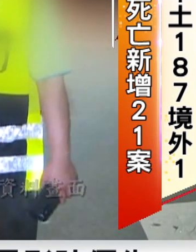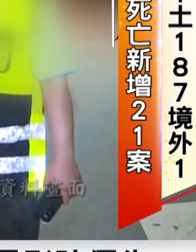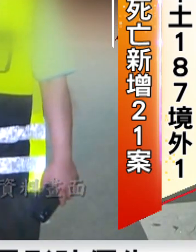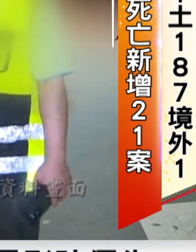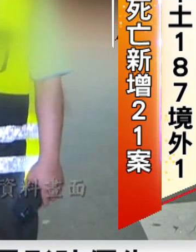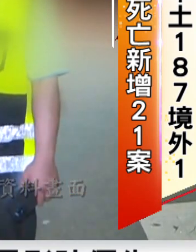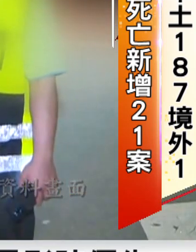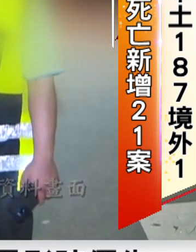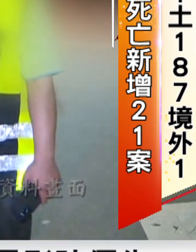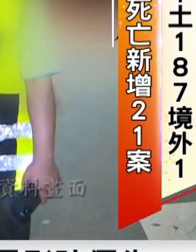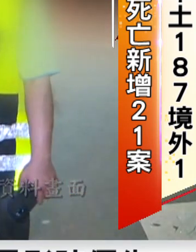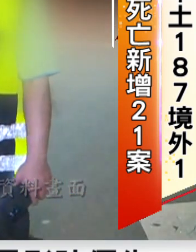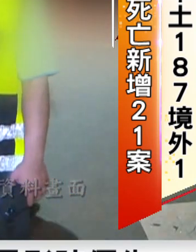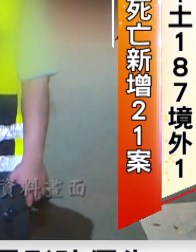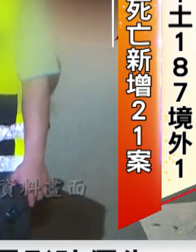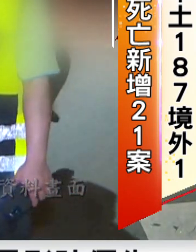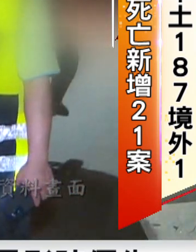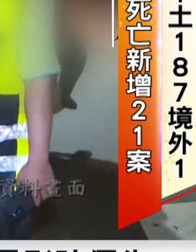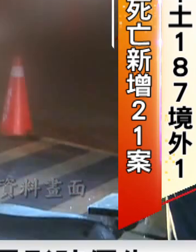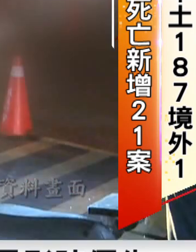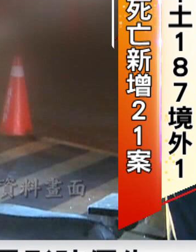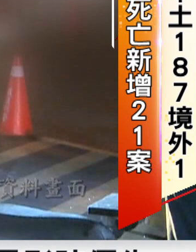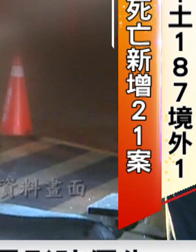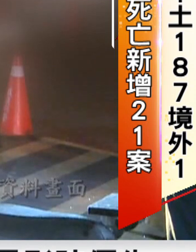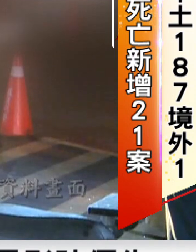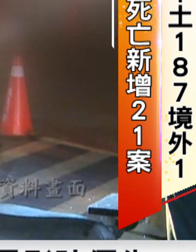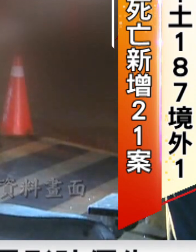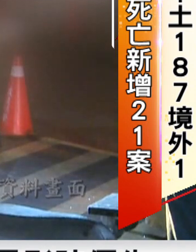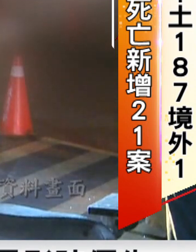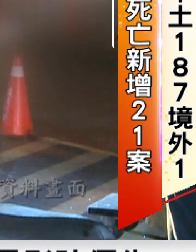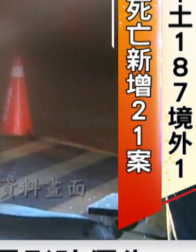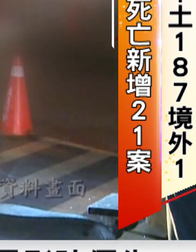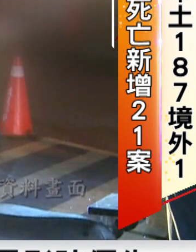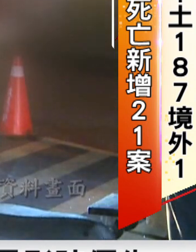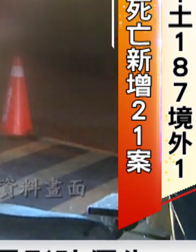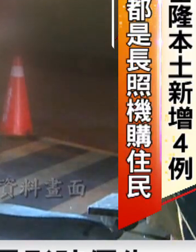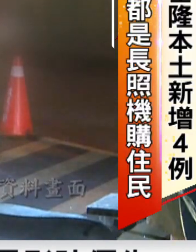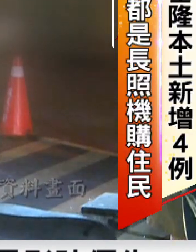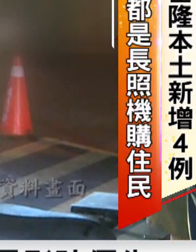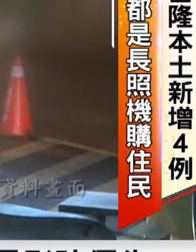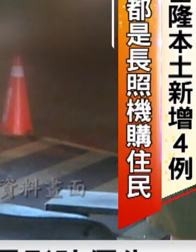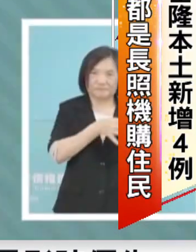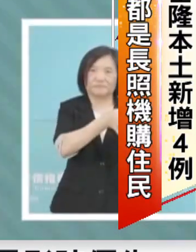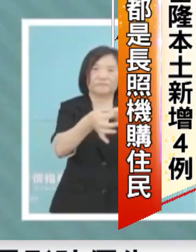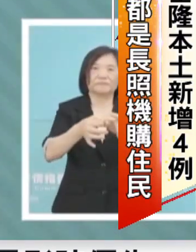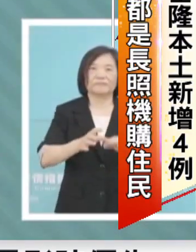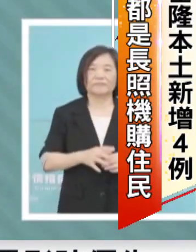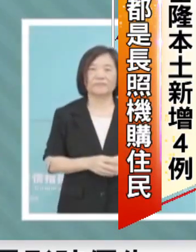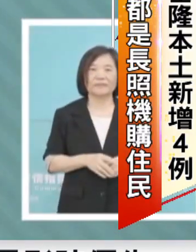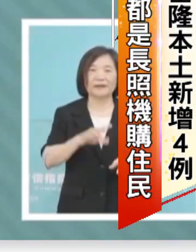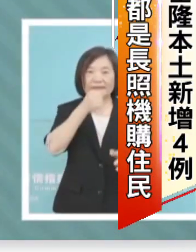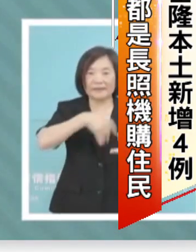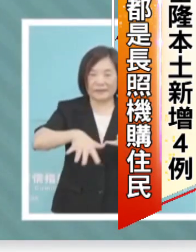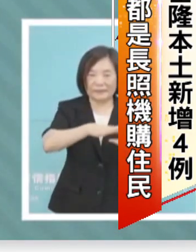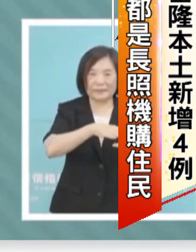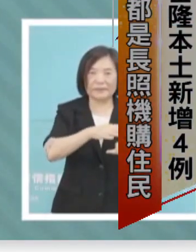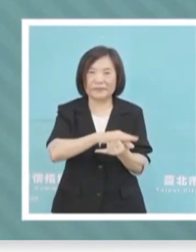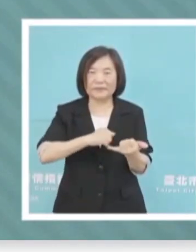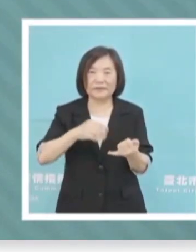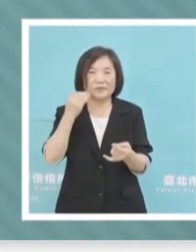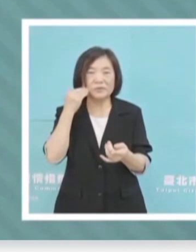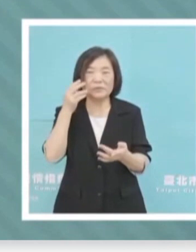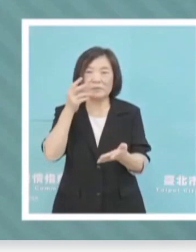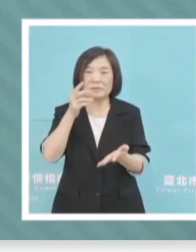灭。眼看28日解封在即，市长柯文哲坦言，分区降级不容易。 台湾的这种管制，说